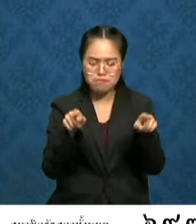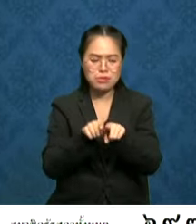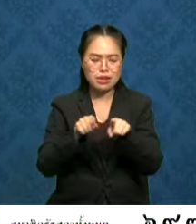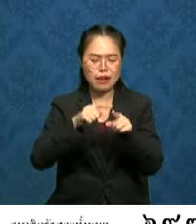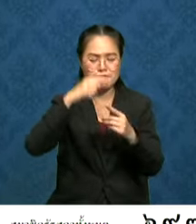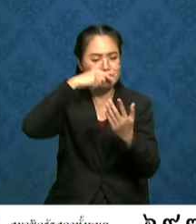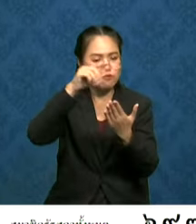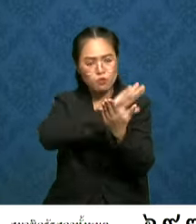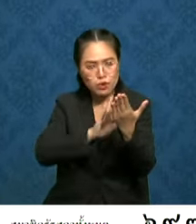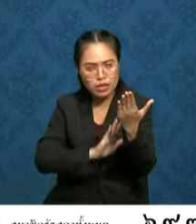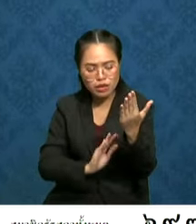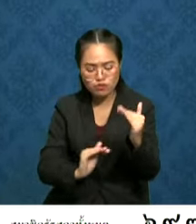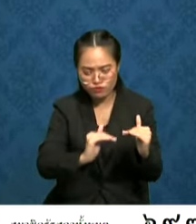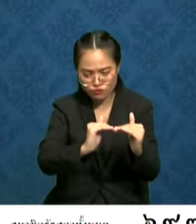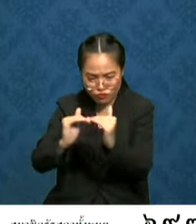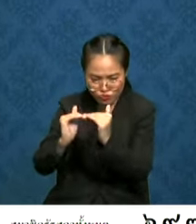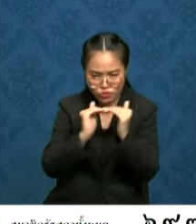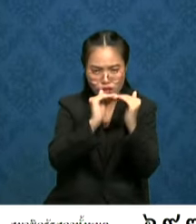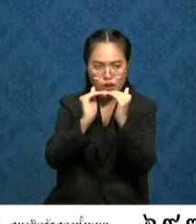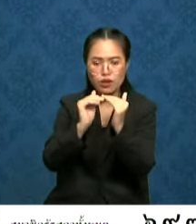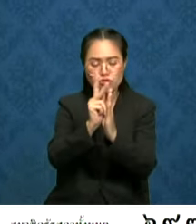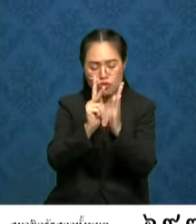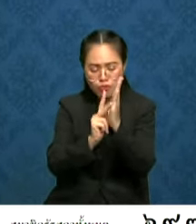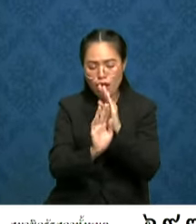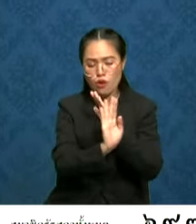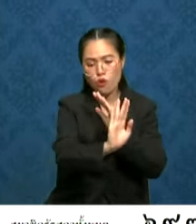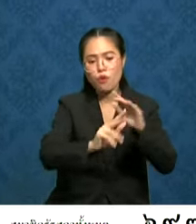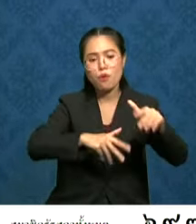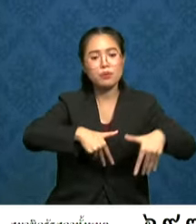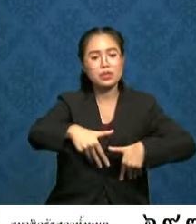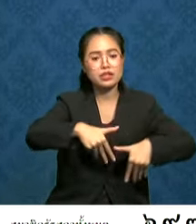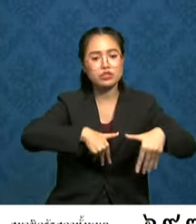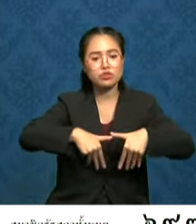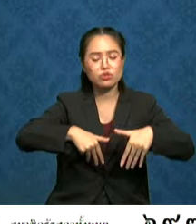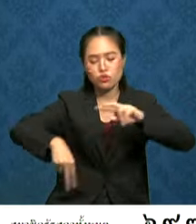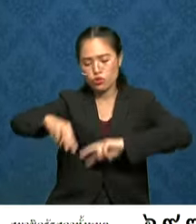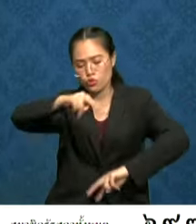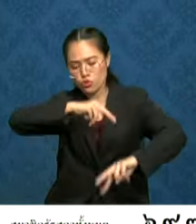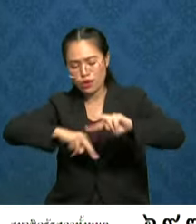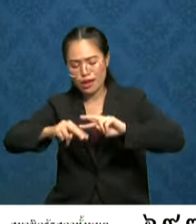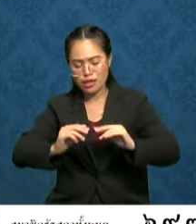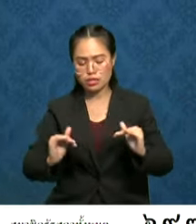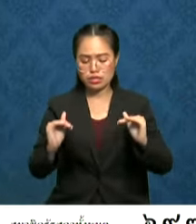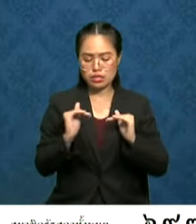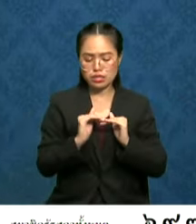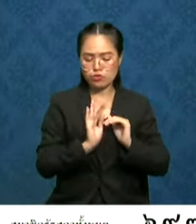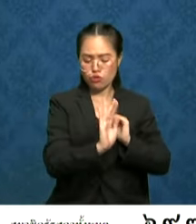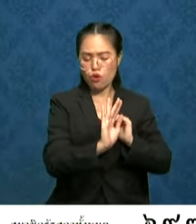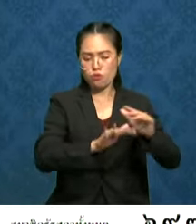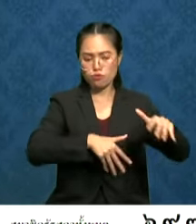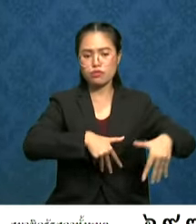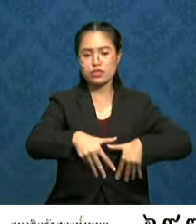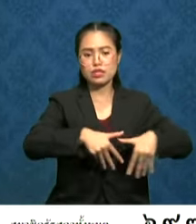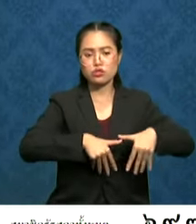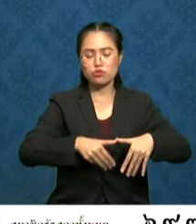ศความเสมอภาคต่อหน้ากฎหมายของประชาชนการคุ้มครองปกป้องสิทธิเสรีภาพของประชาชนโดย